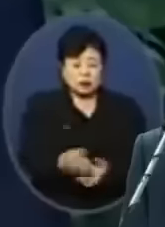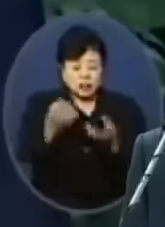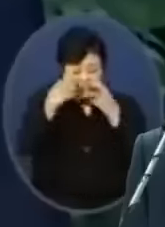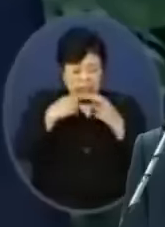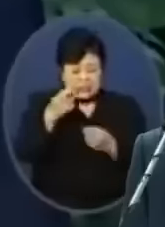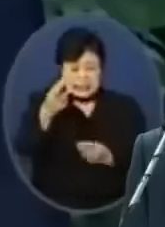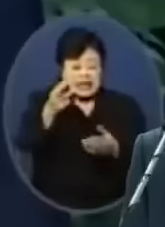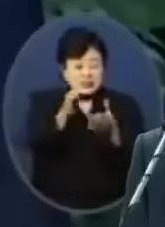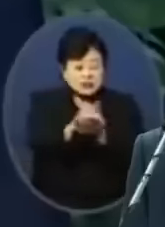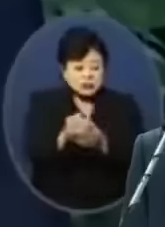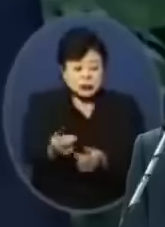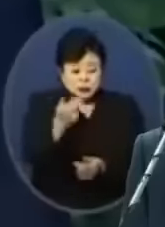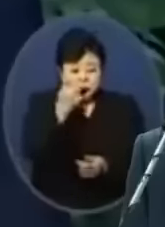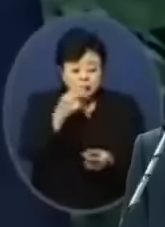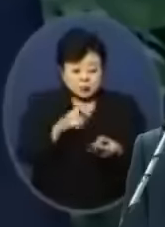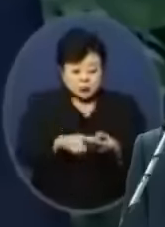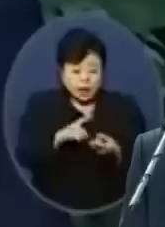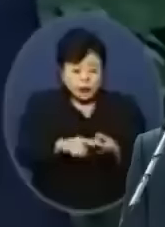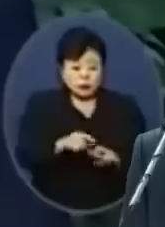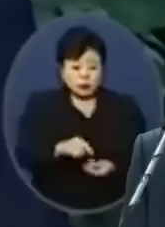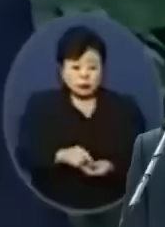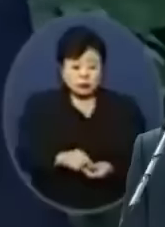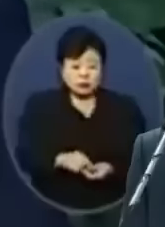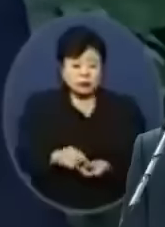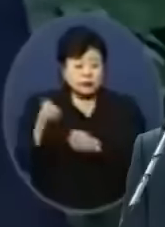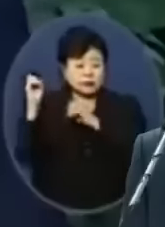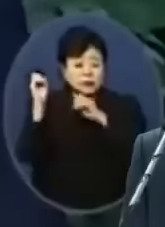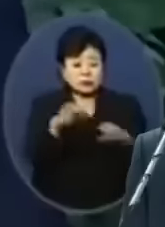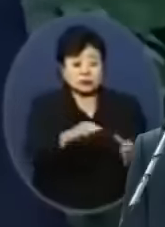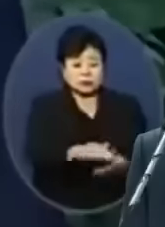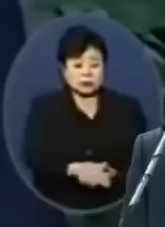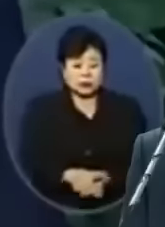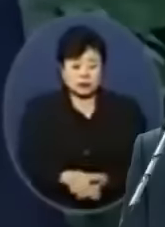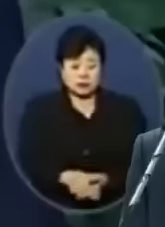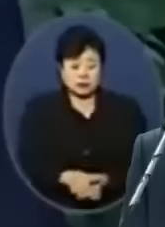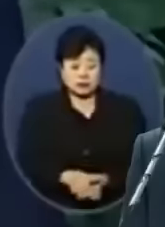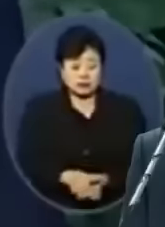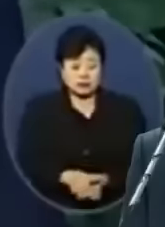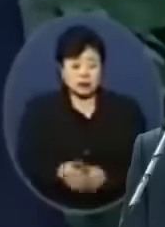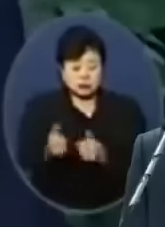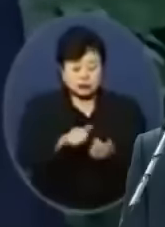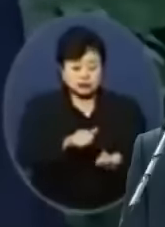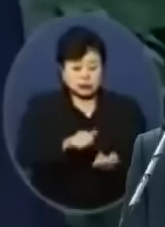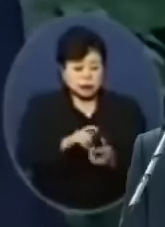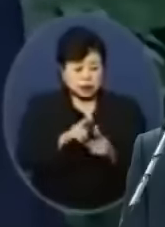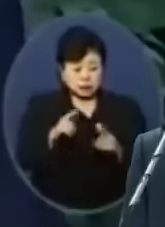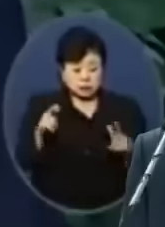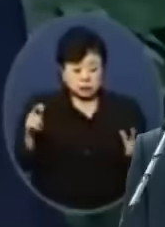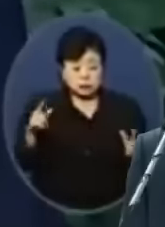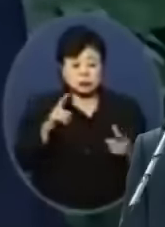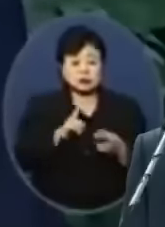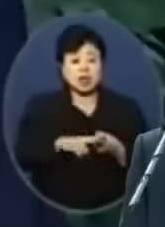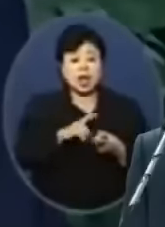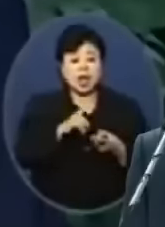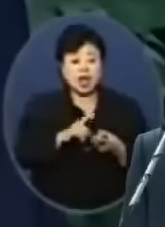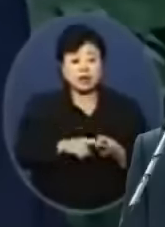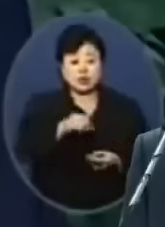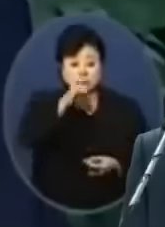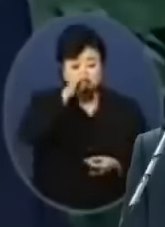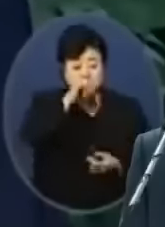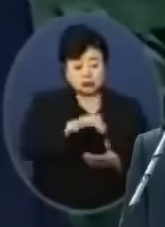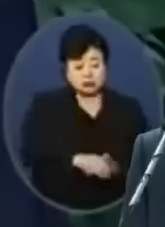메삭과 아벳니고는 목숨을 내어놓고 던졌습니다. 몸을 던졌는데 죽었나요? 안